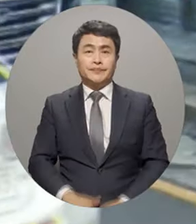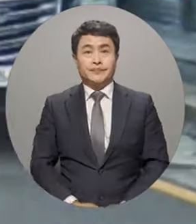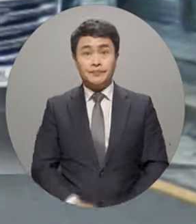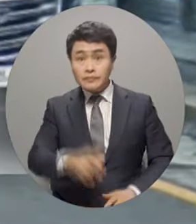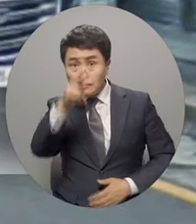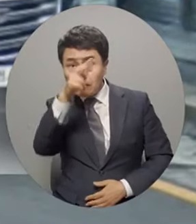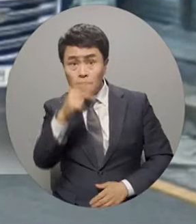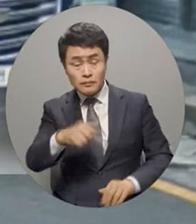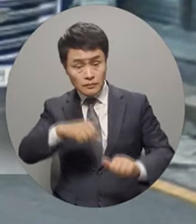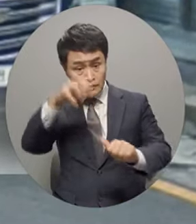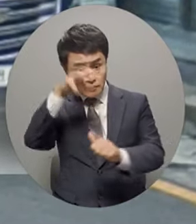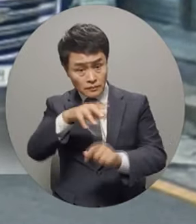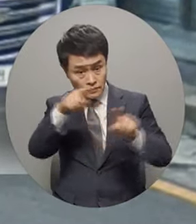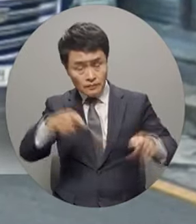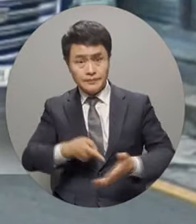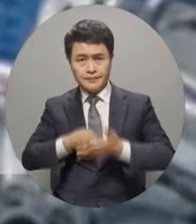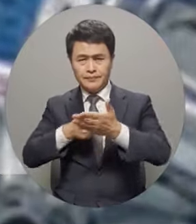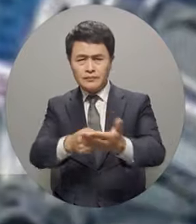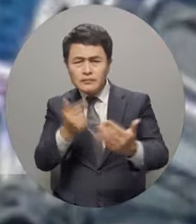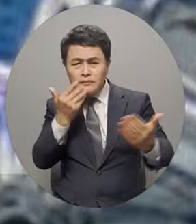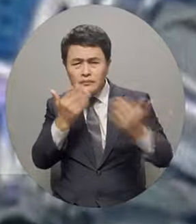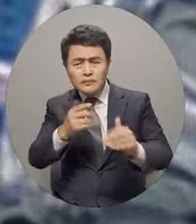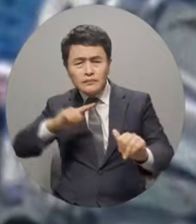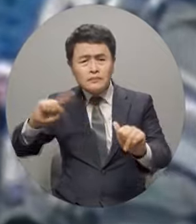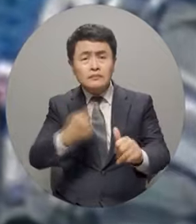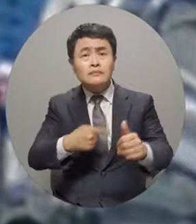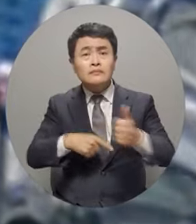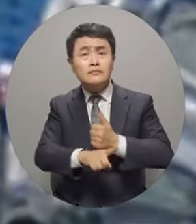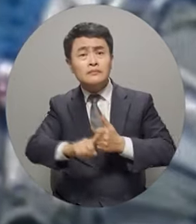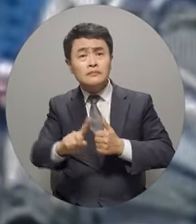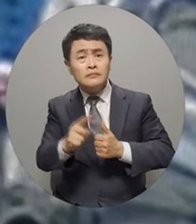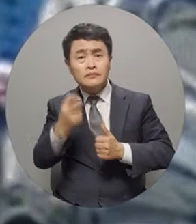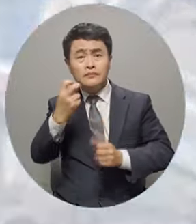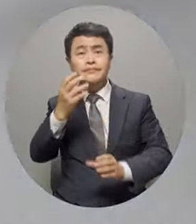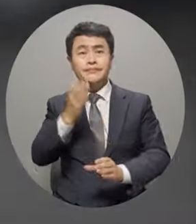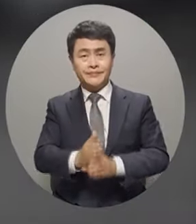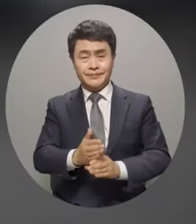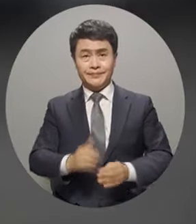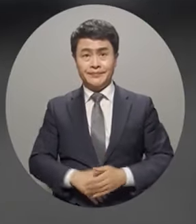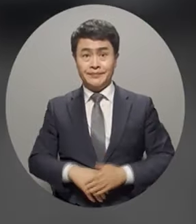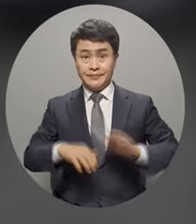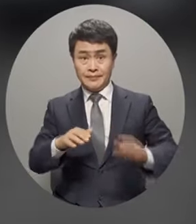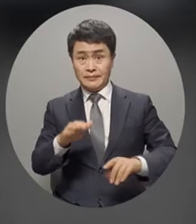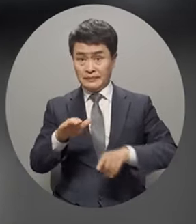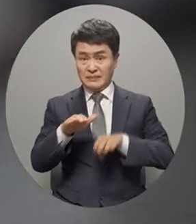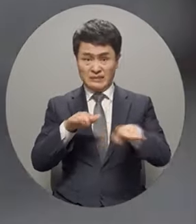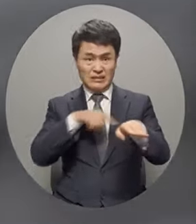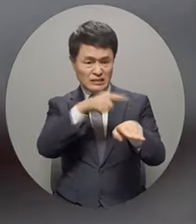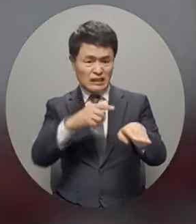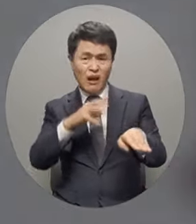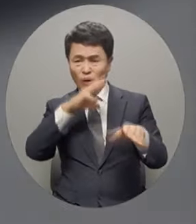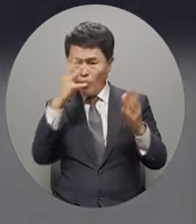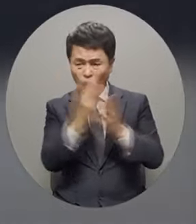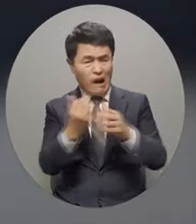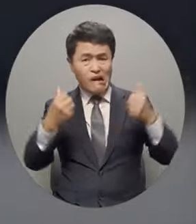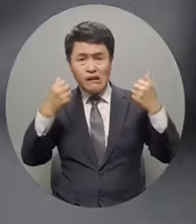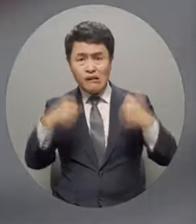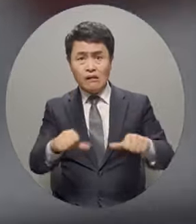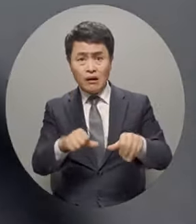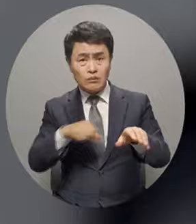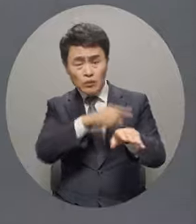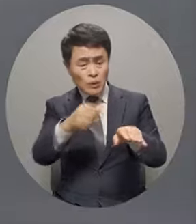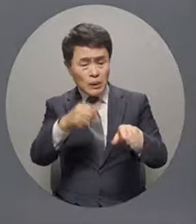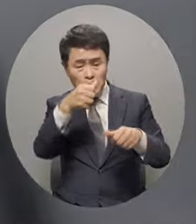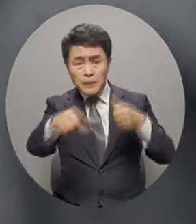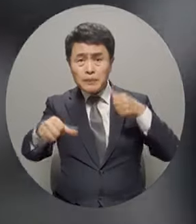경찰은 구속영장을 신청하고 정확한 범행 동기를 조사하고 있습니다. 차량 뒤편이 완전히 부서졌고 도로 위엔